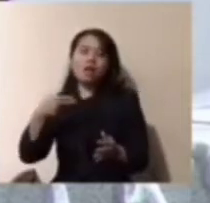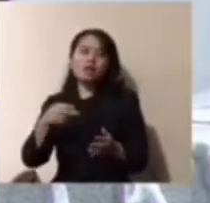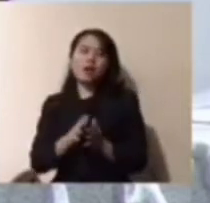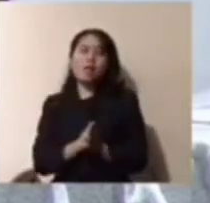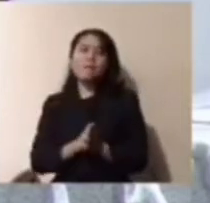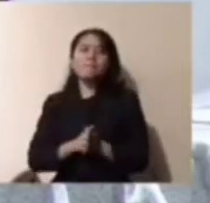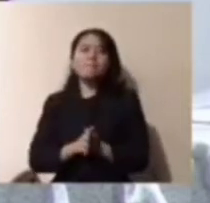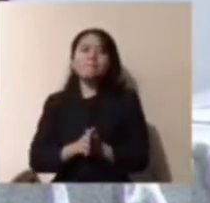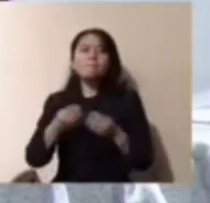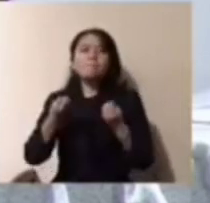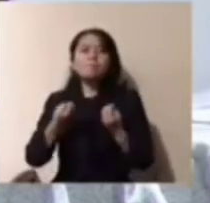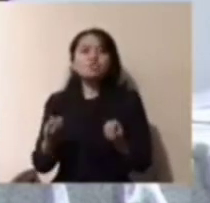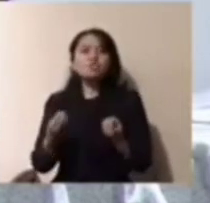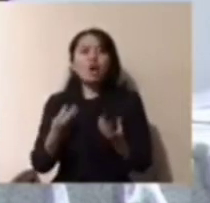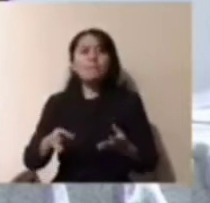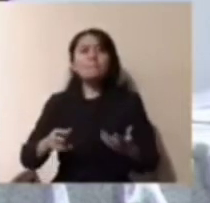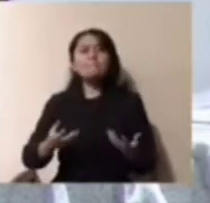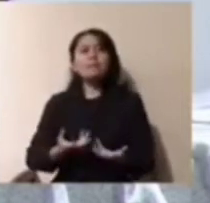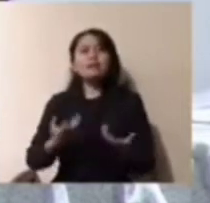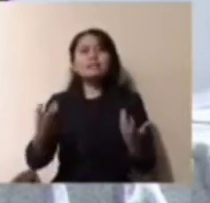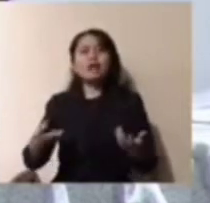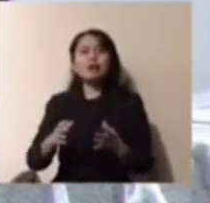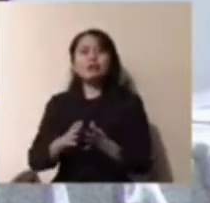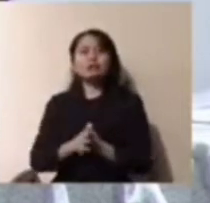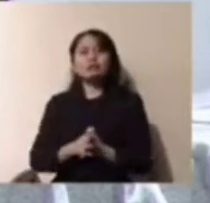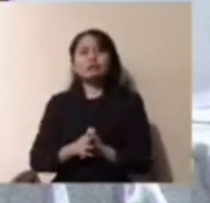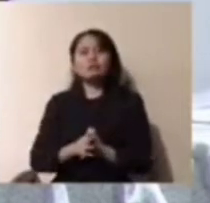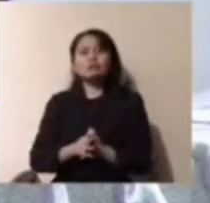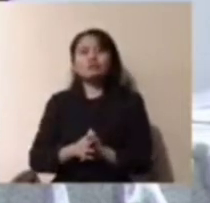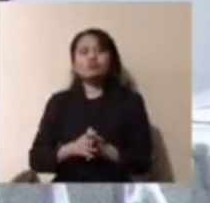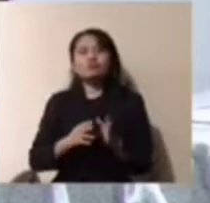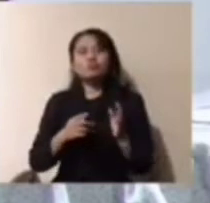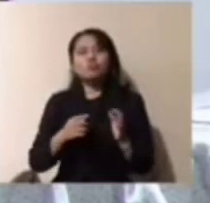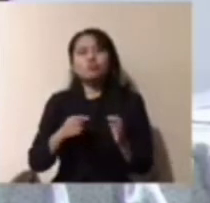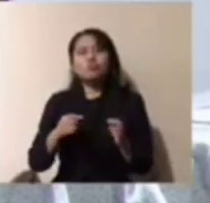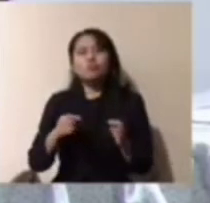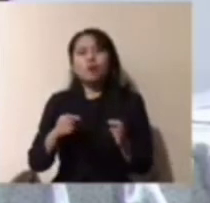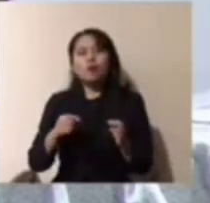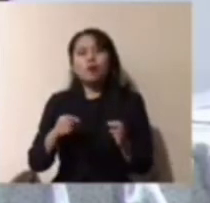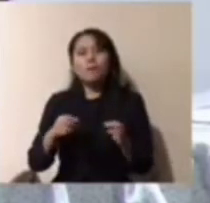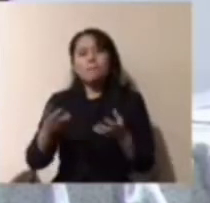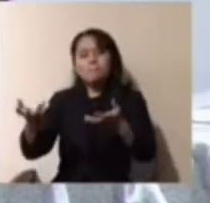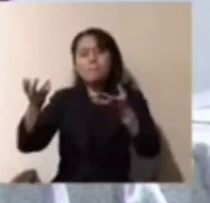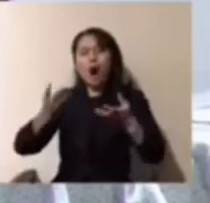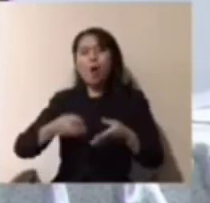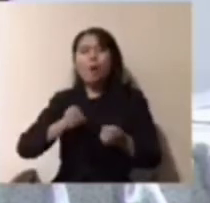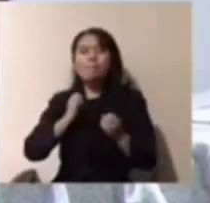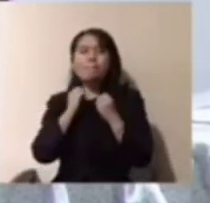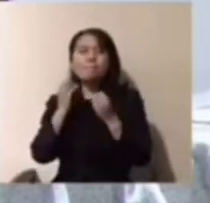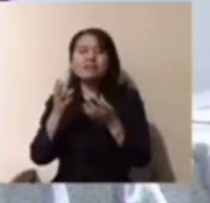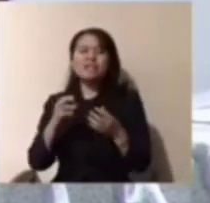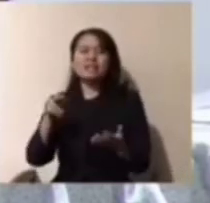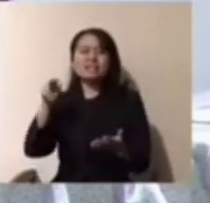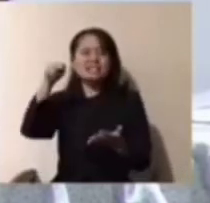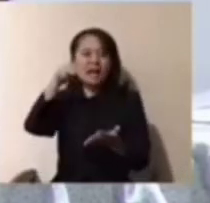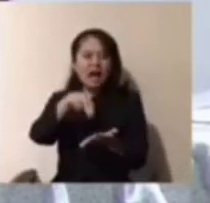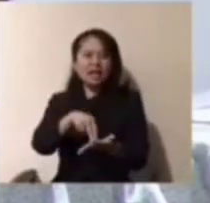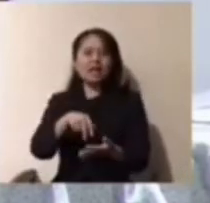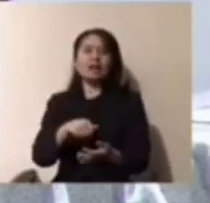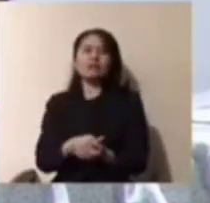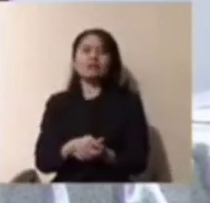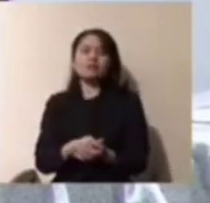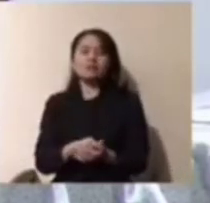Artinya pesan Paskah harus selalu bermakna secara kontekstual, bermakna